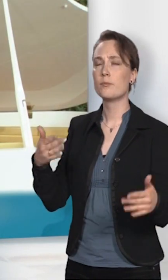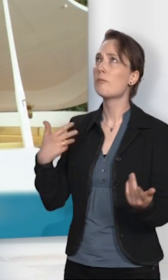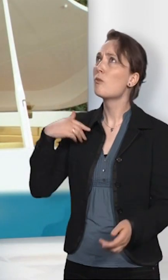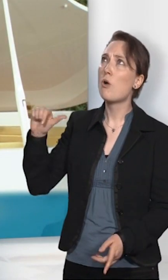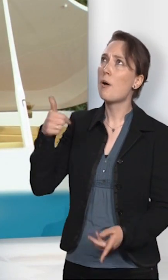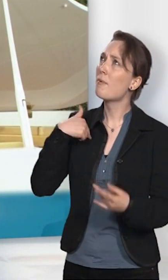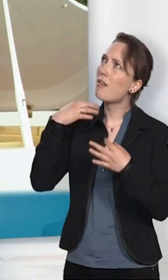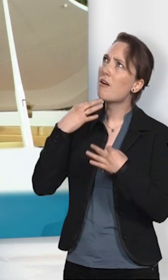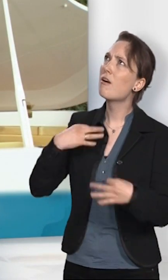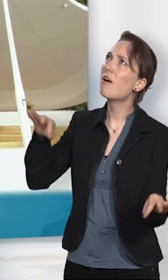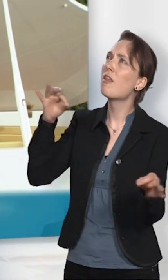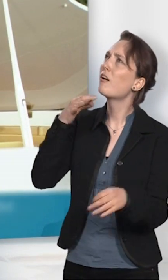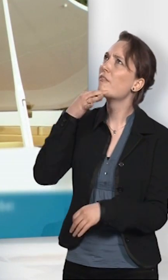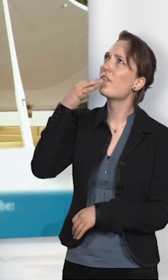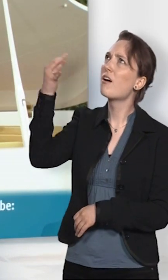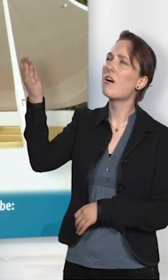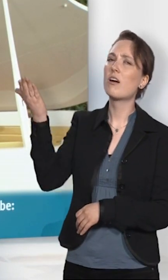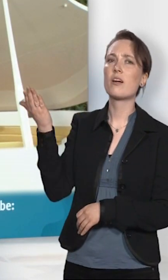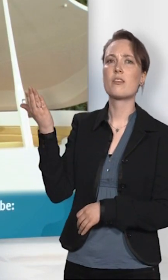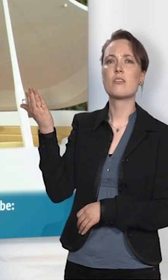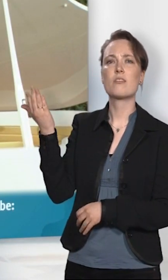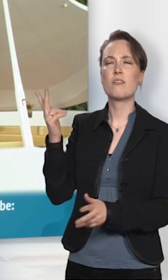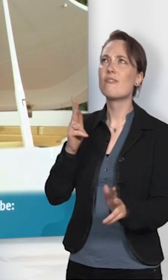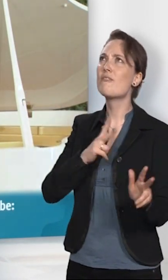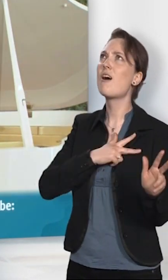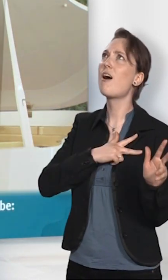Noch einmal ehrlich fragen,